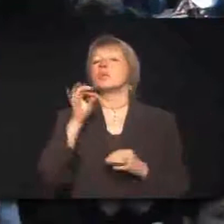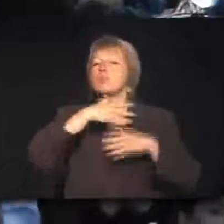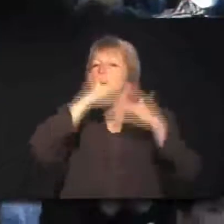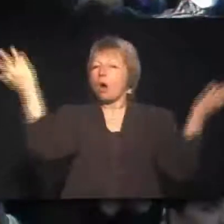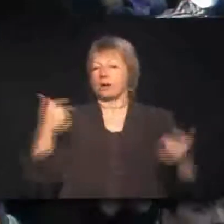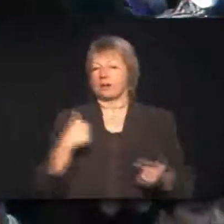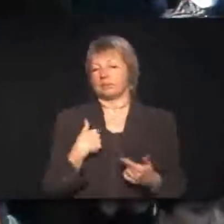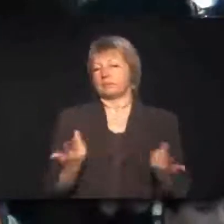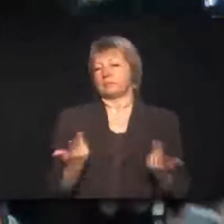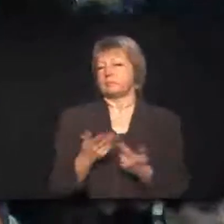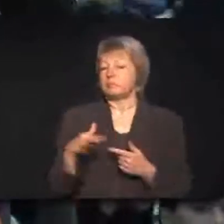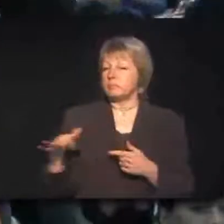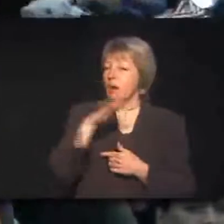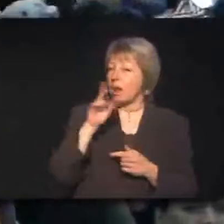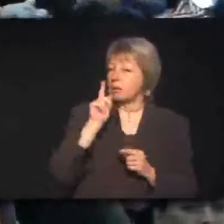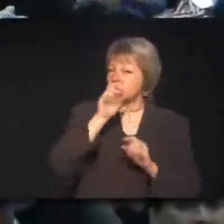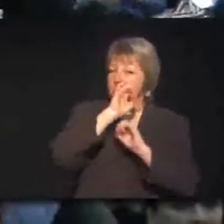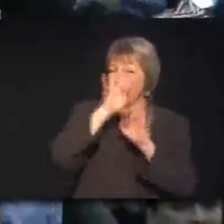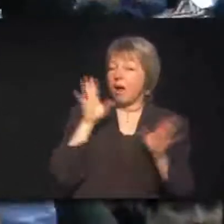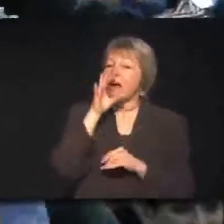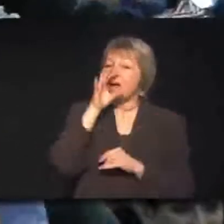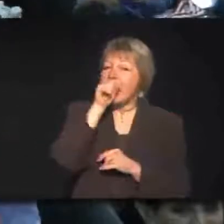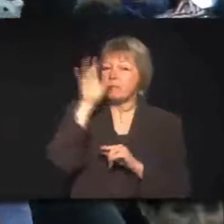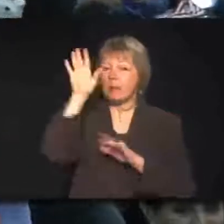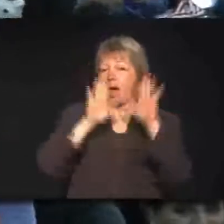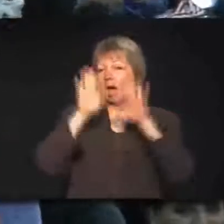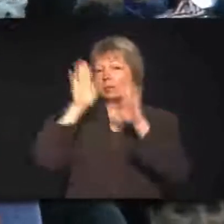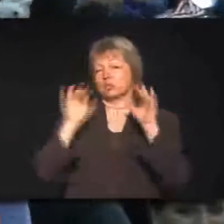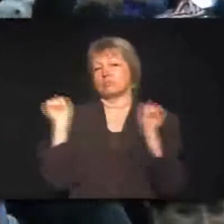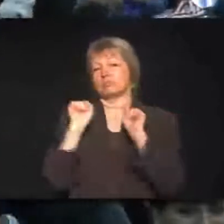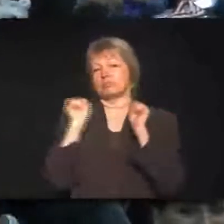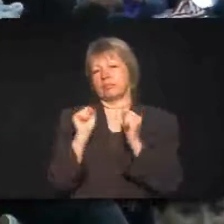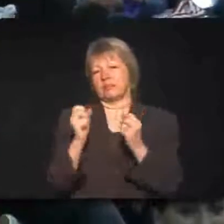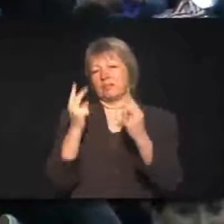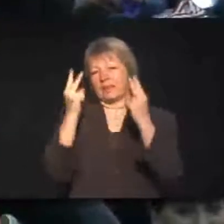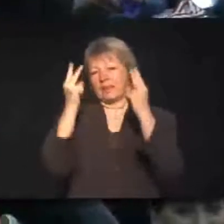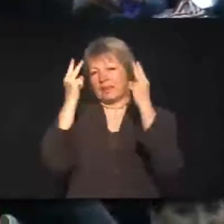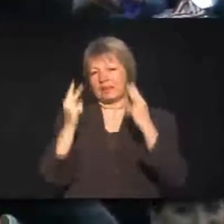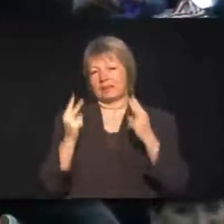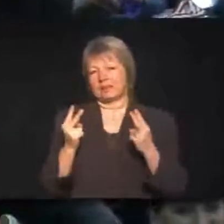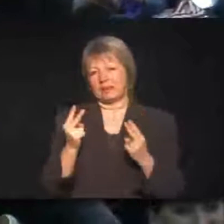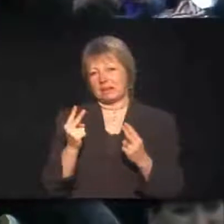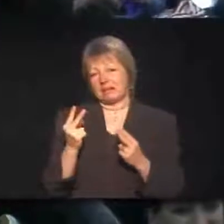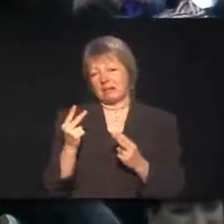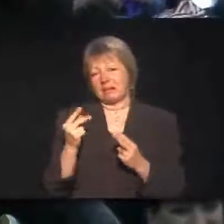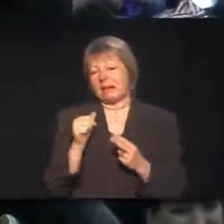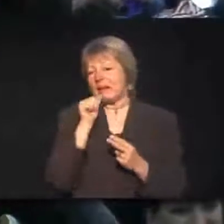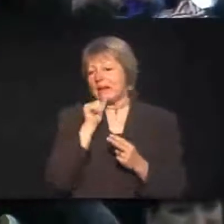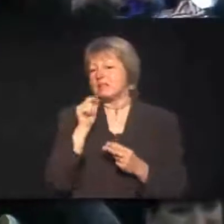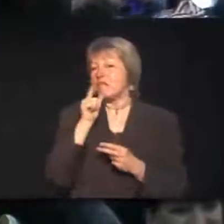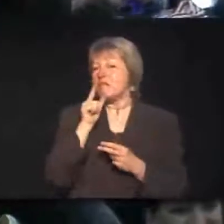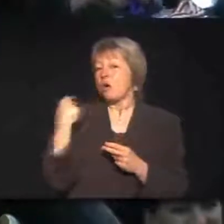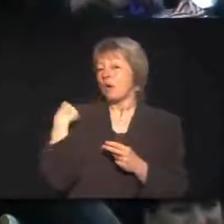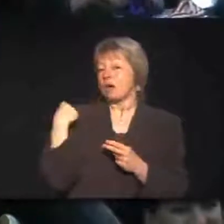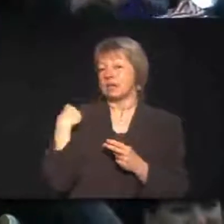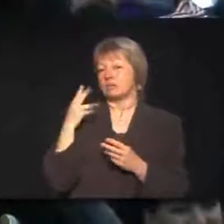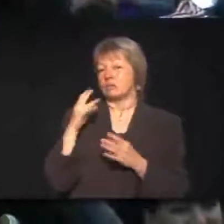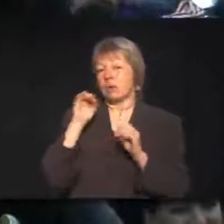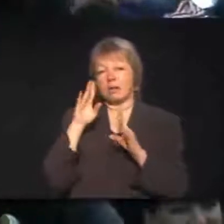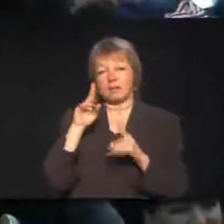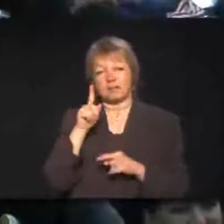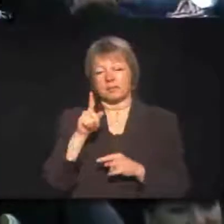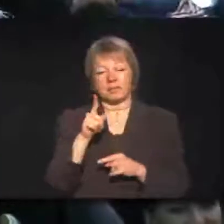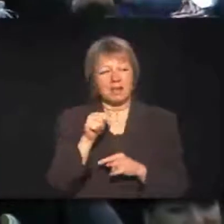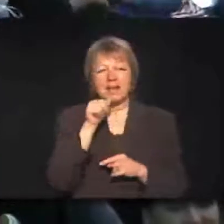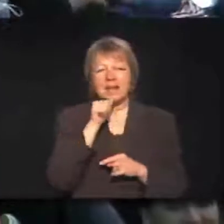wie wichtig die Möglichkeit zur geheimen Abstimmungen ist das haben uns nicht erst die letzten zwei Tage gezeigt ich habe gestern Nacht alle bitte